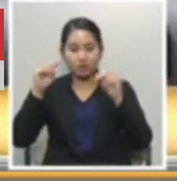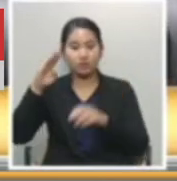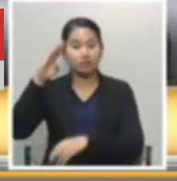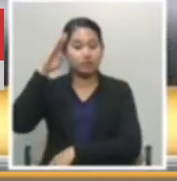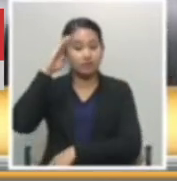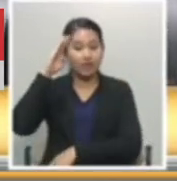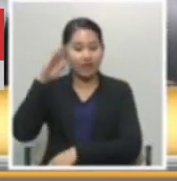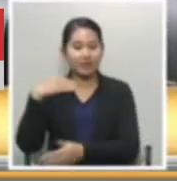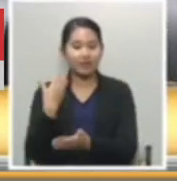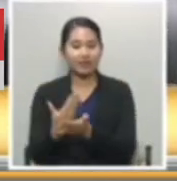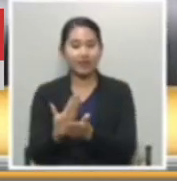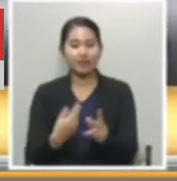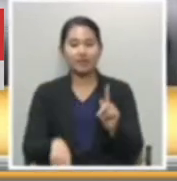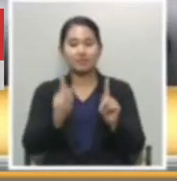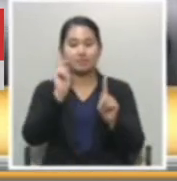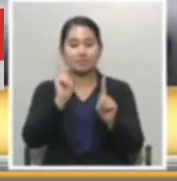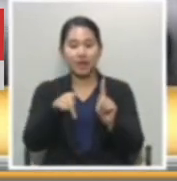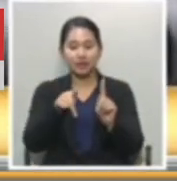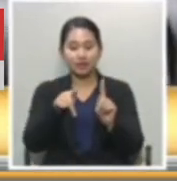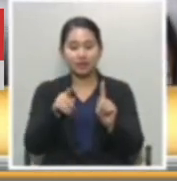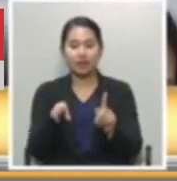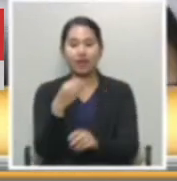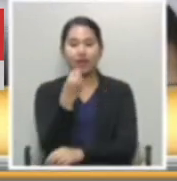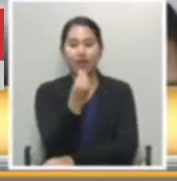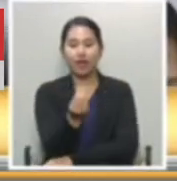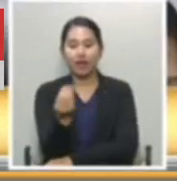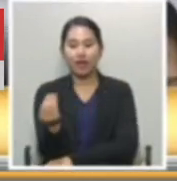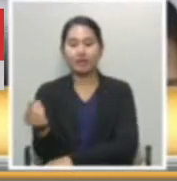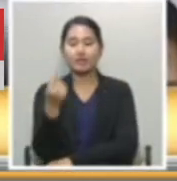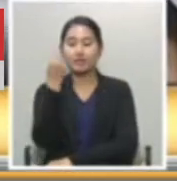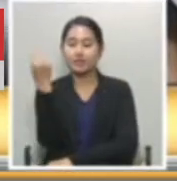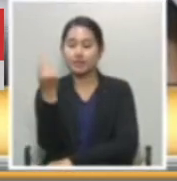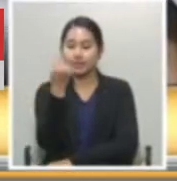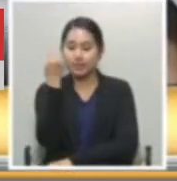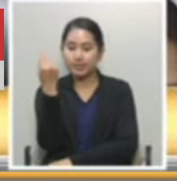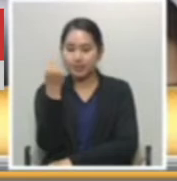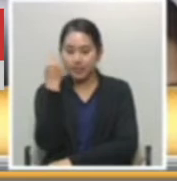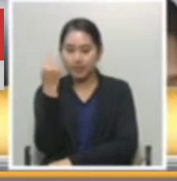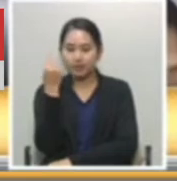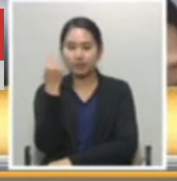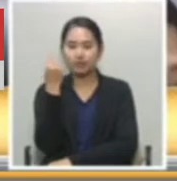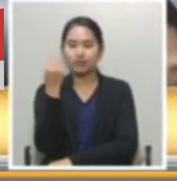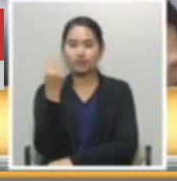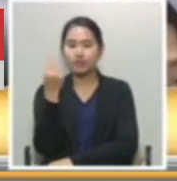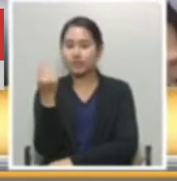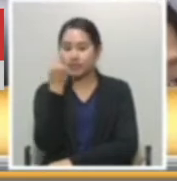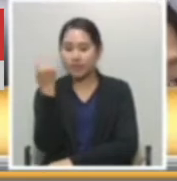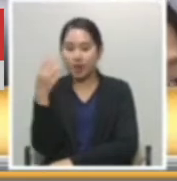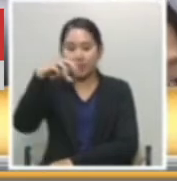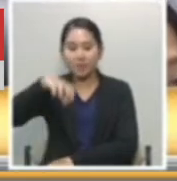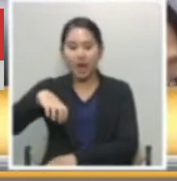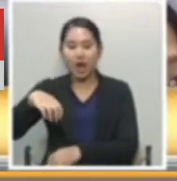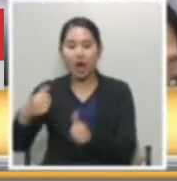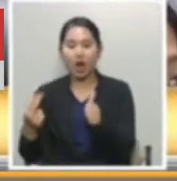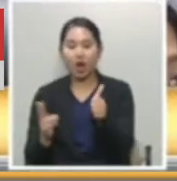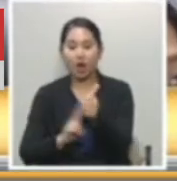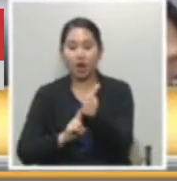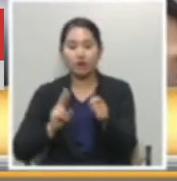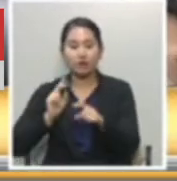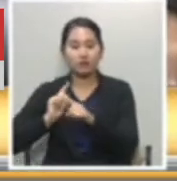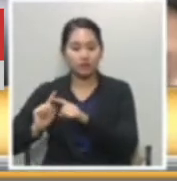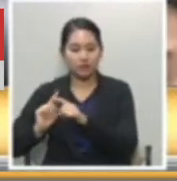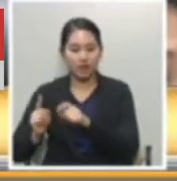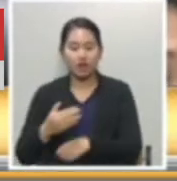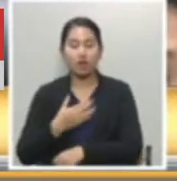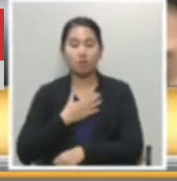จกเงิน 1,000 บาทให้คนไปเที่ยวกันนะครับไปท่องเที่ยวเมืองรองซึ่งผมต้องกราบเรียนท่